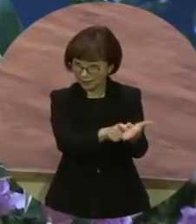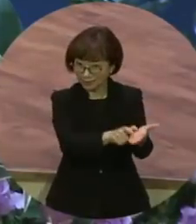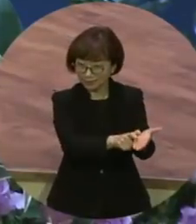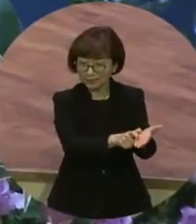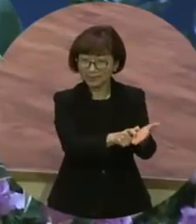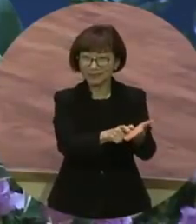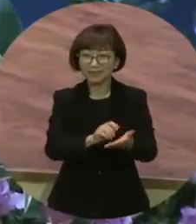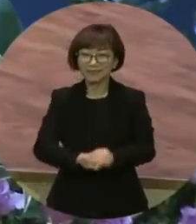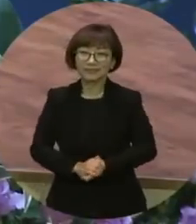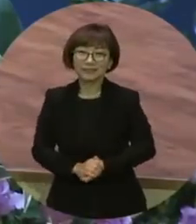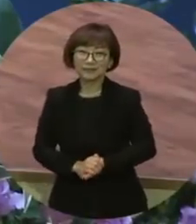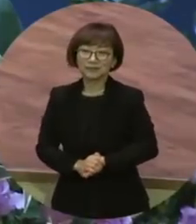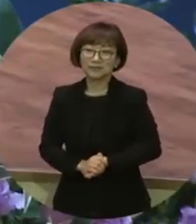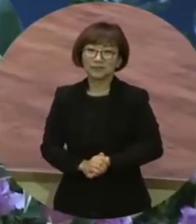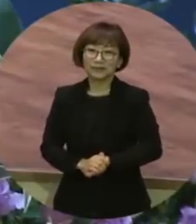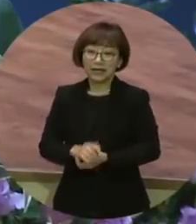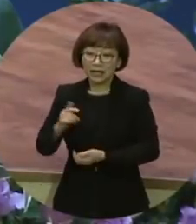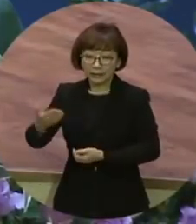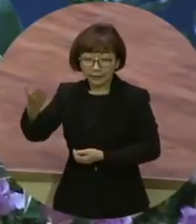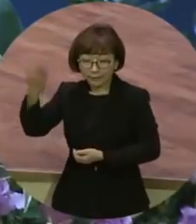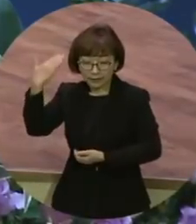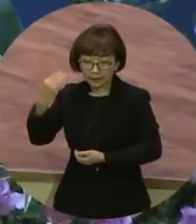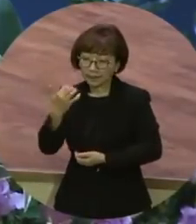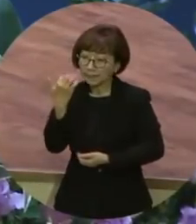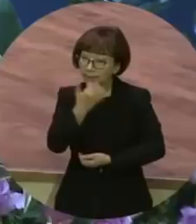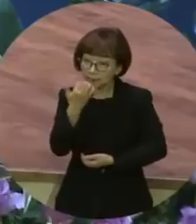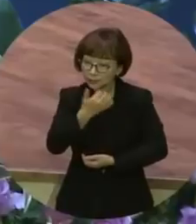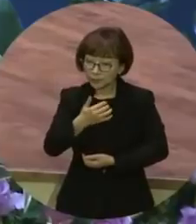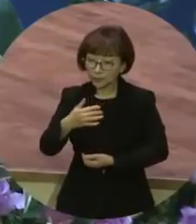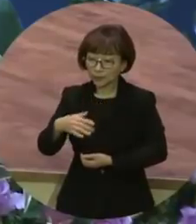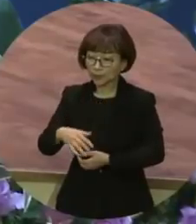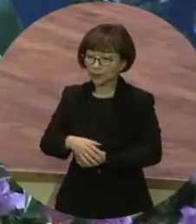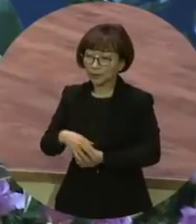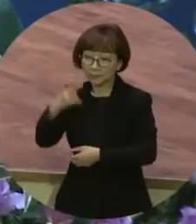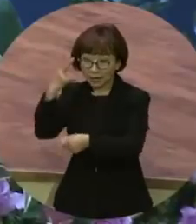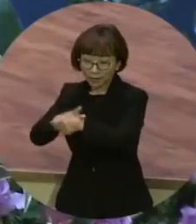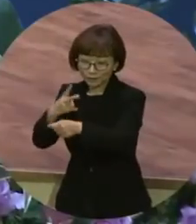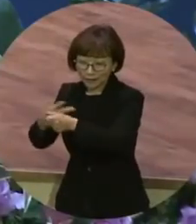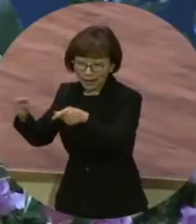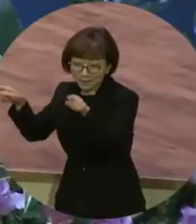역사한 예수 그리스도가 지금 우리 가운데 동일하게 역사하고 있다고 약속하고 있습니다.